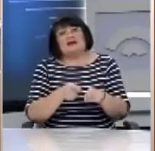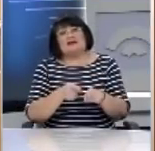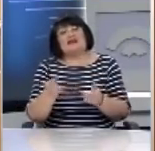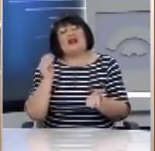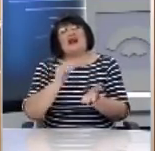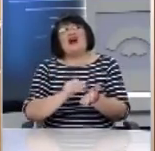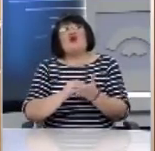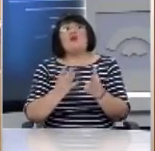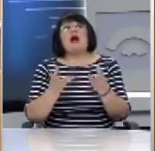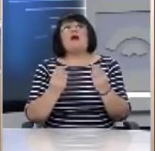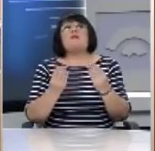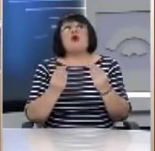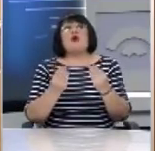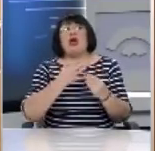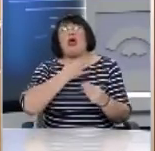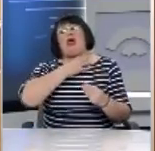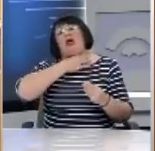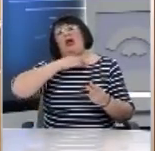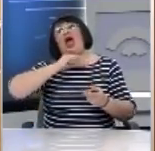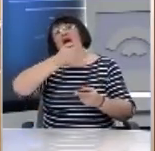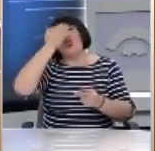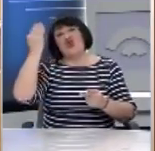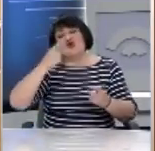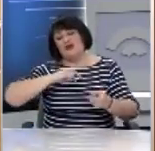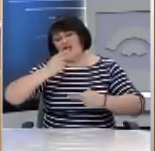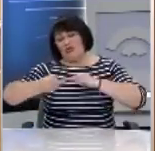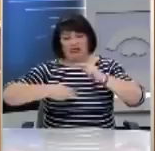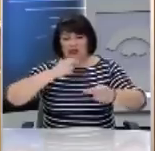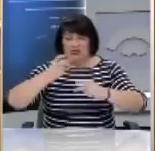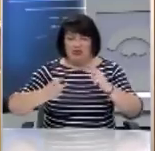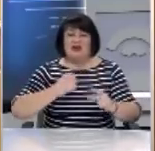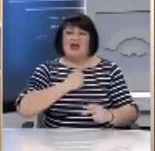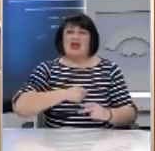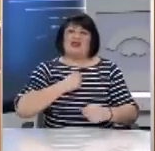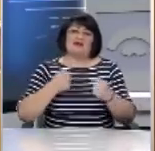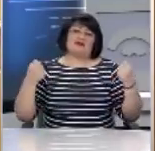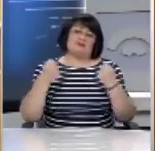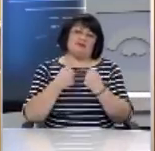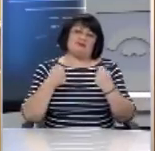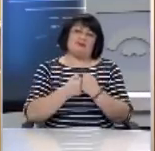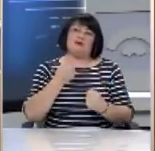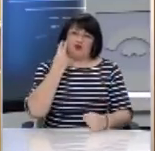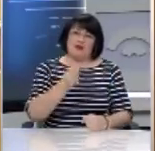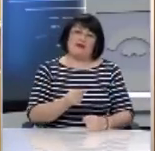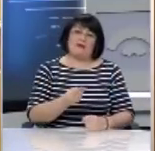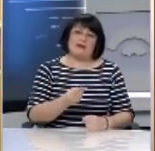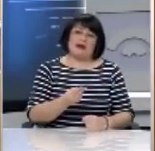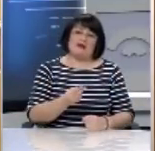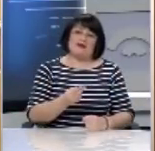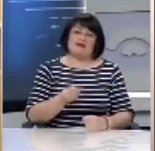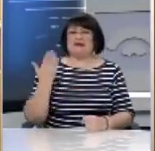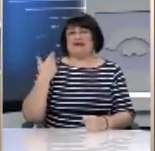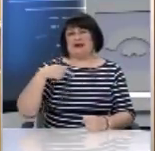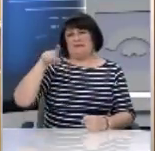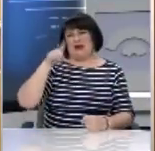ανθρώπων, όπως αυτό που είδαμε το περιστατικό λίγες μέρες πριν έξω από την